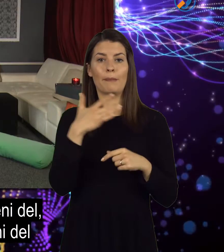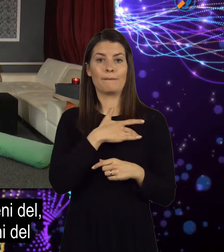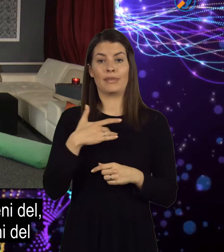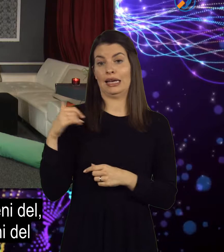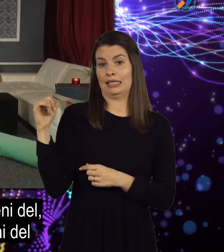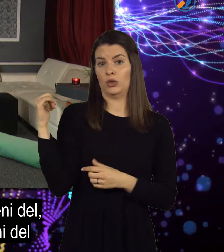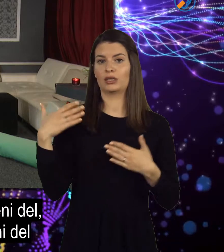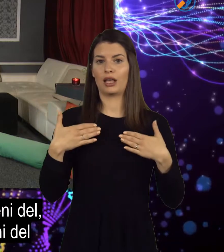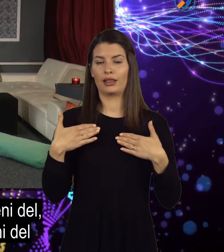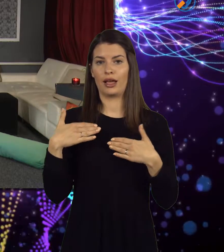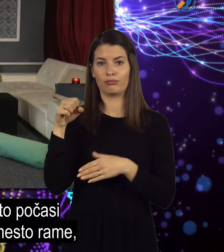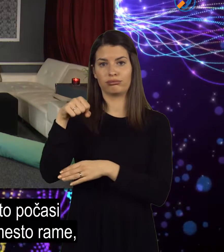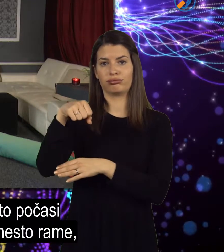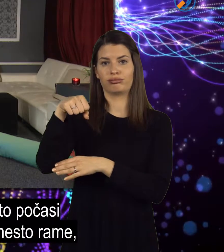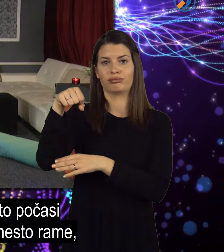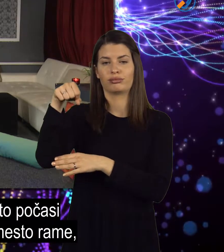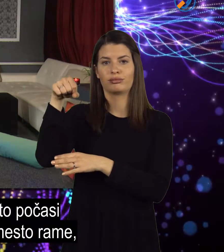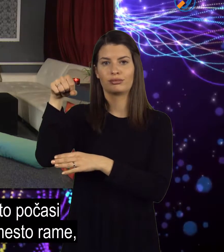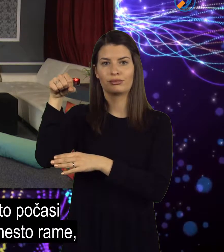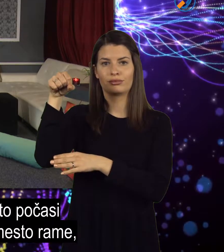potem prsni del hrbtenice